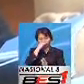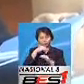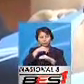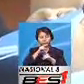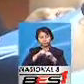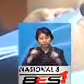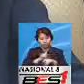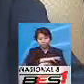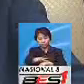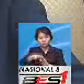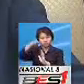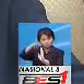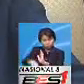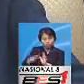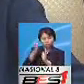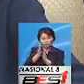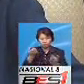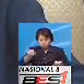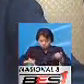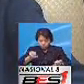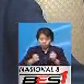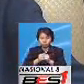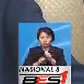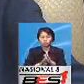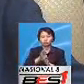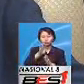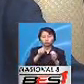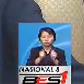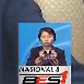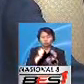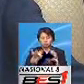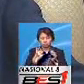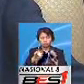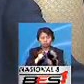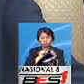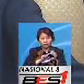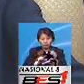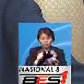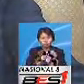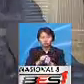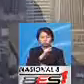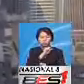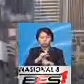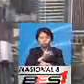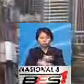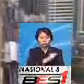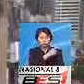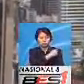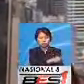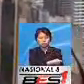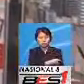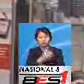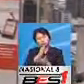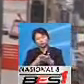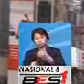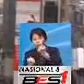kesan daripada penurunan itu akan diimbangi oleh pertumbuhan berterusan dalam pendapatan dan guna tenaga. Selain beberapa